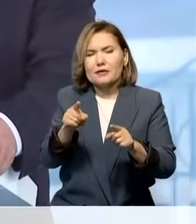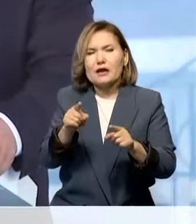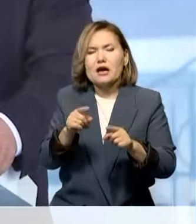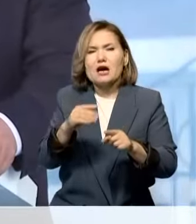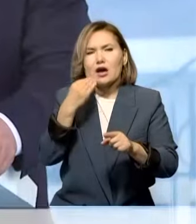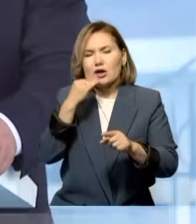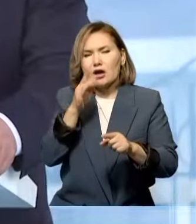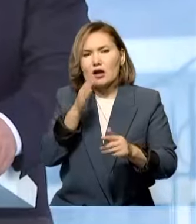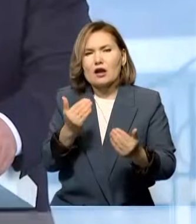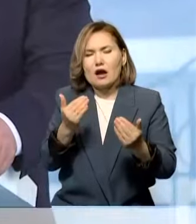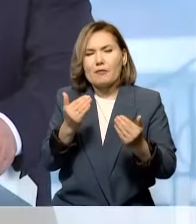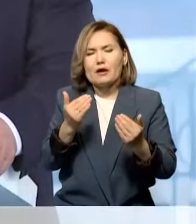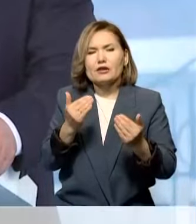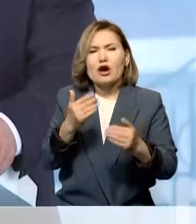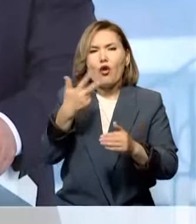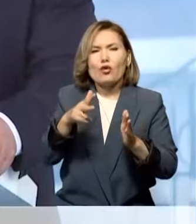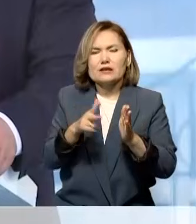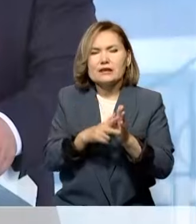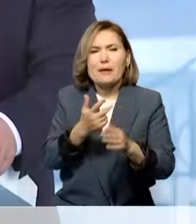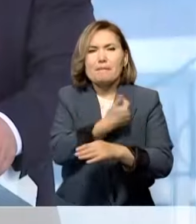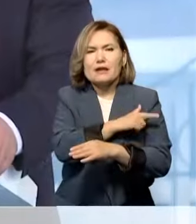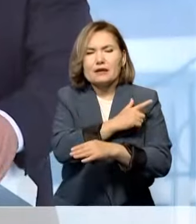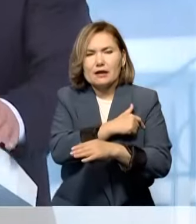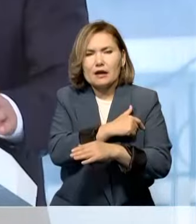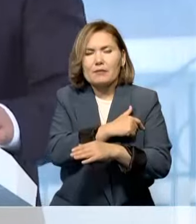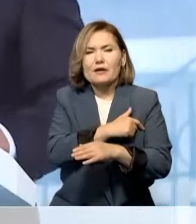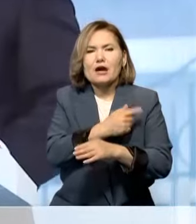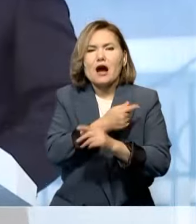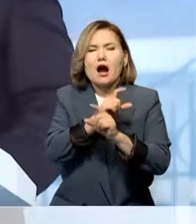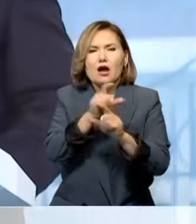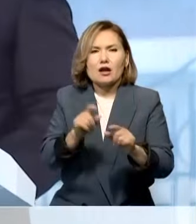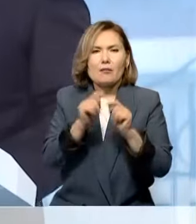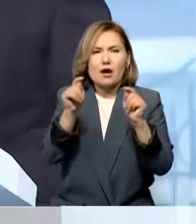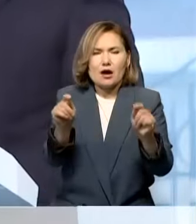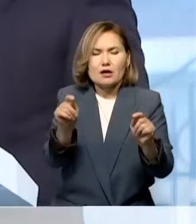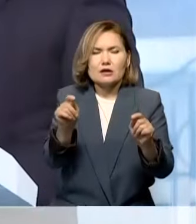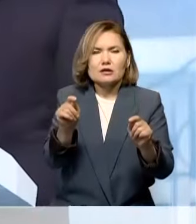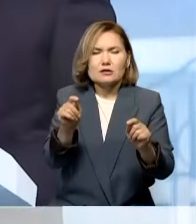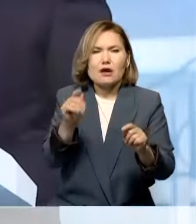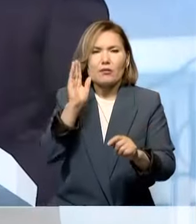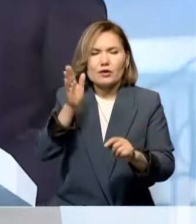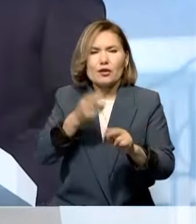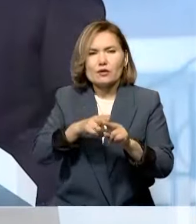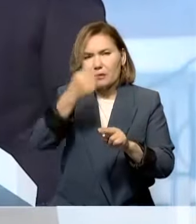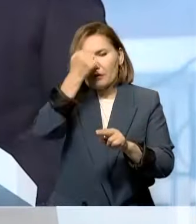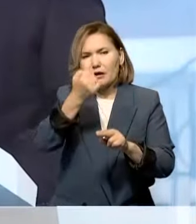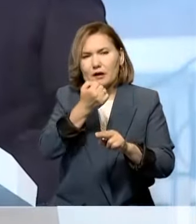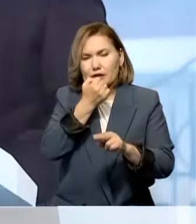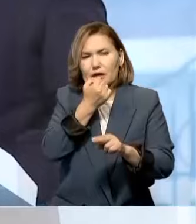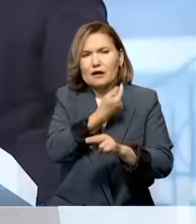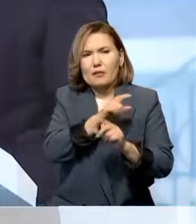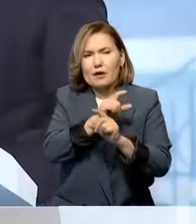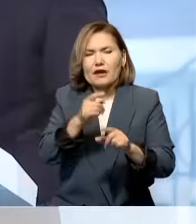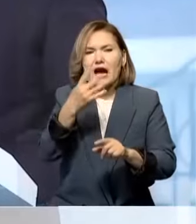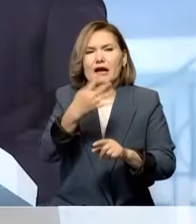заманауи 38 медициналық нысан пайдалануға беріледі. Соның арқасында